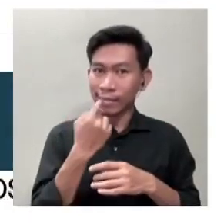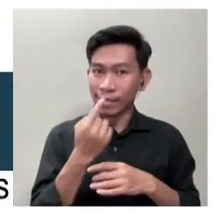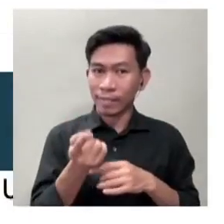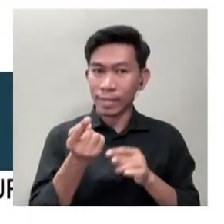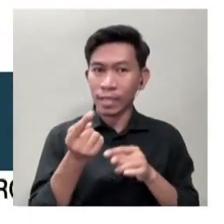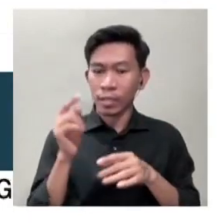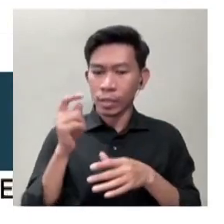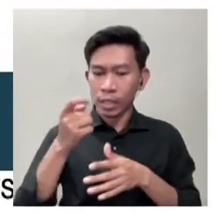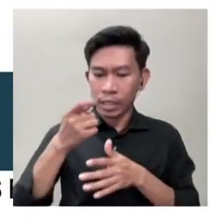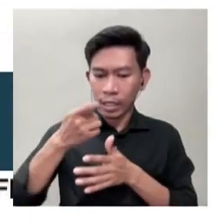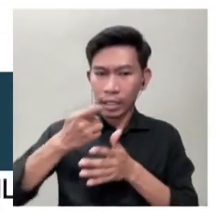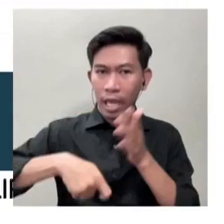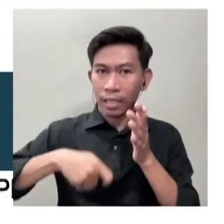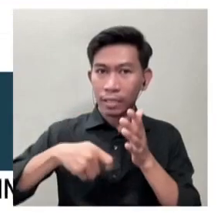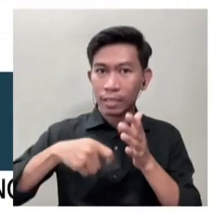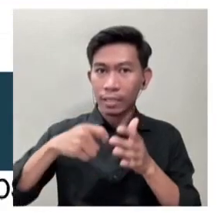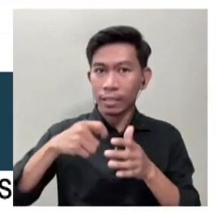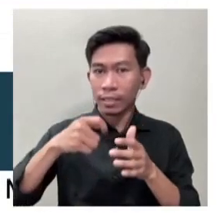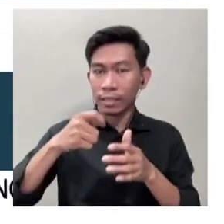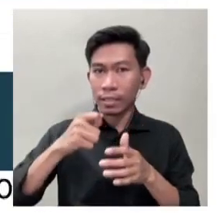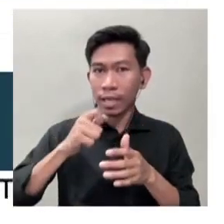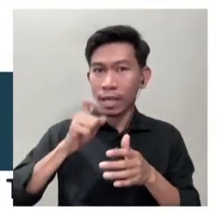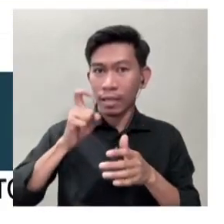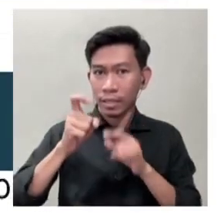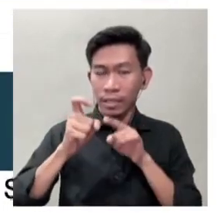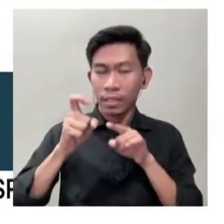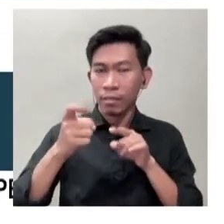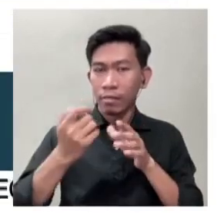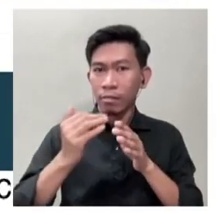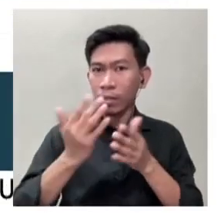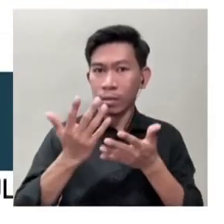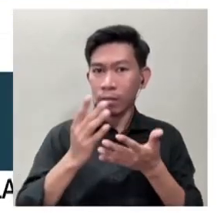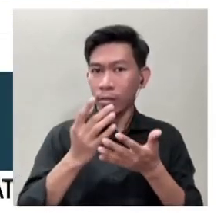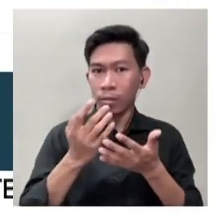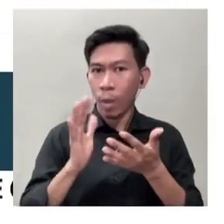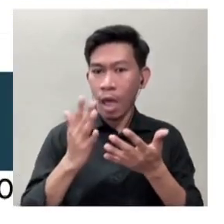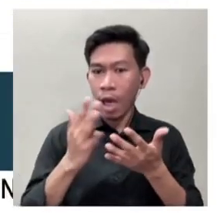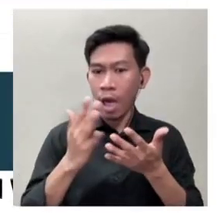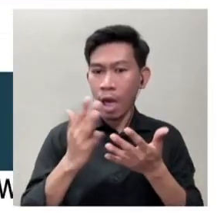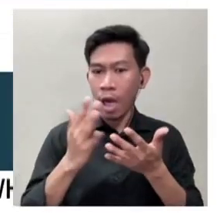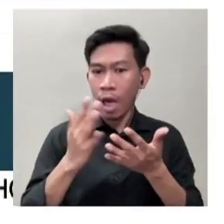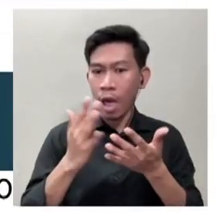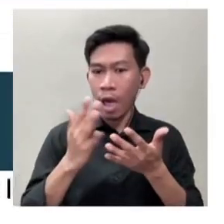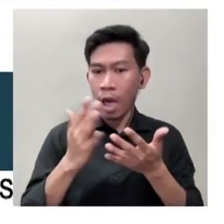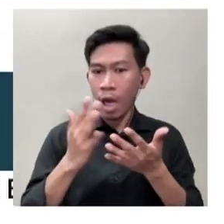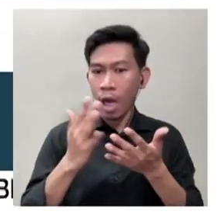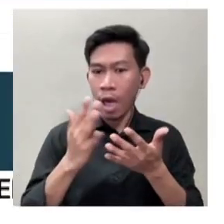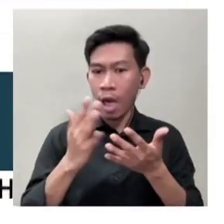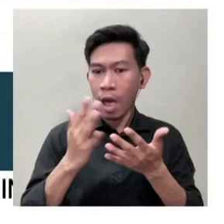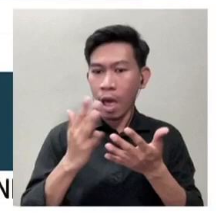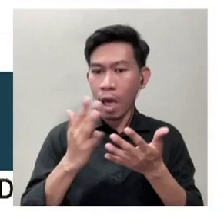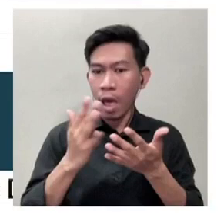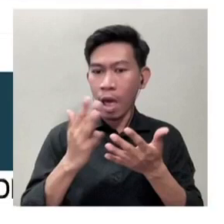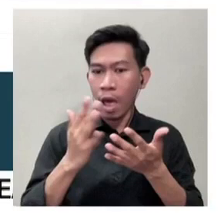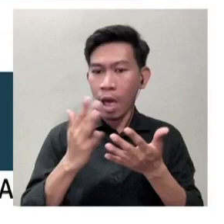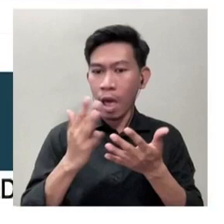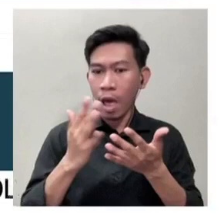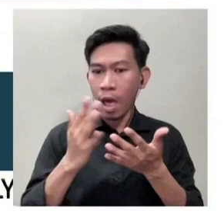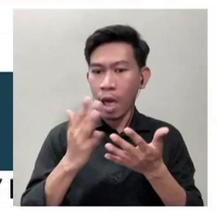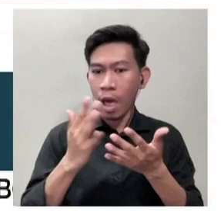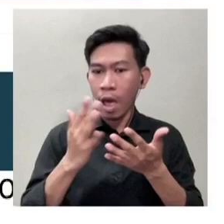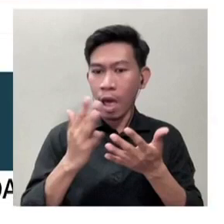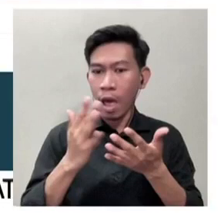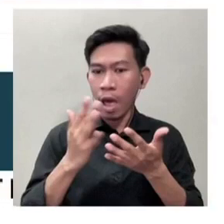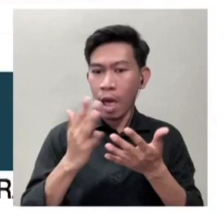hindi naglagay si presidente ng price cap, ang Thailand ngayon, ang presyo na lang is